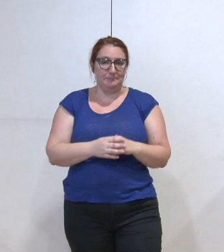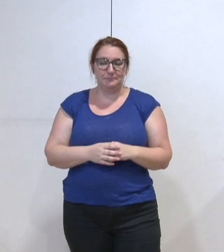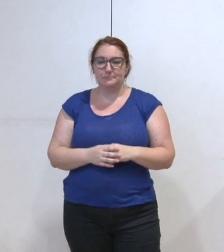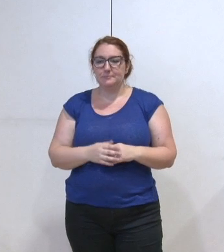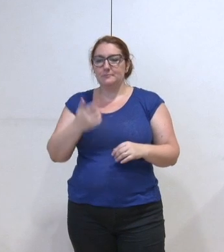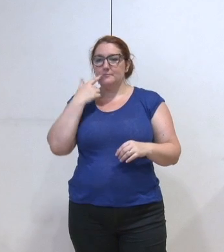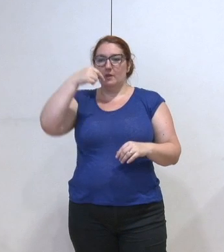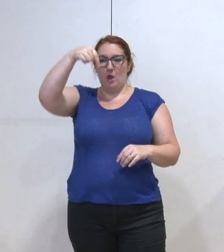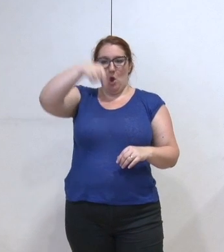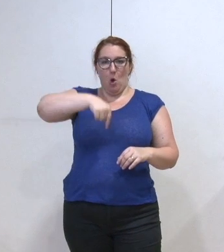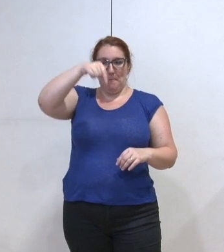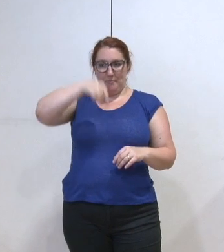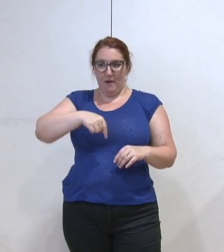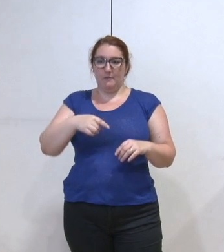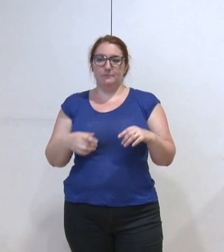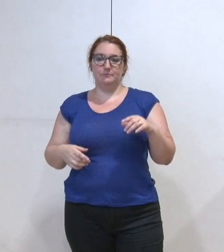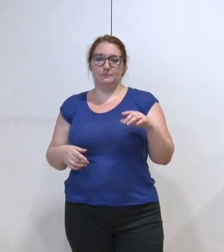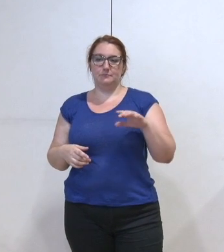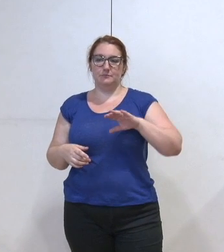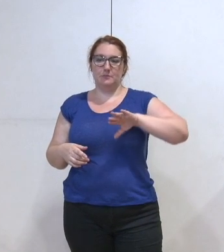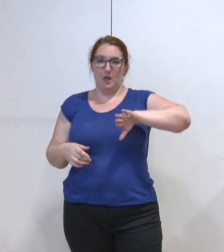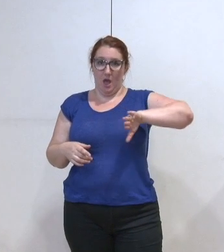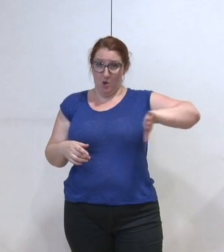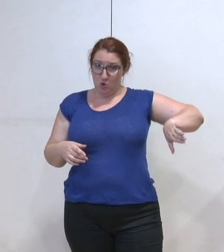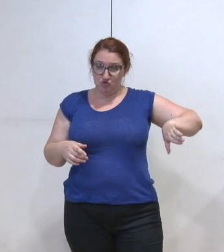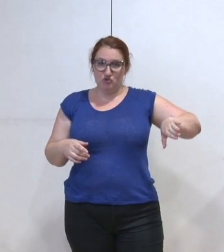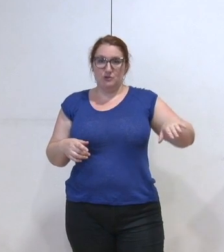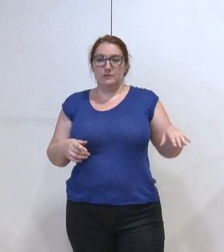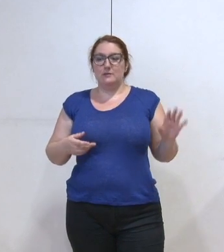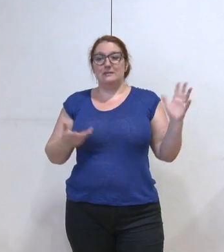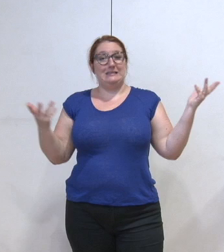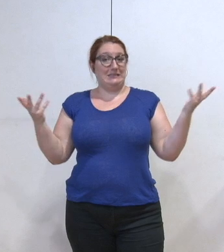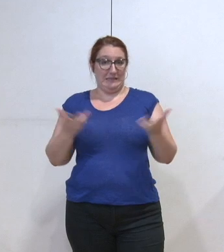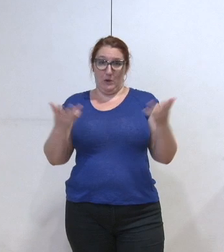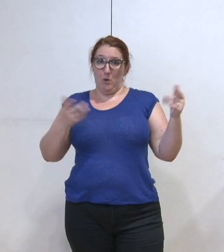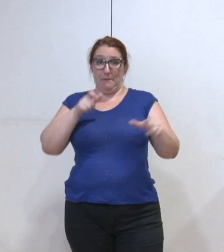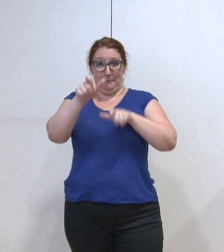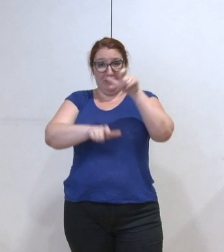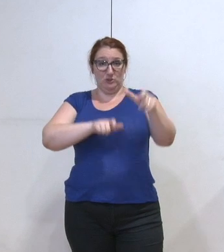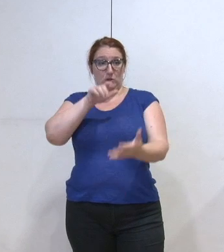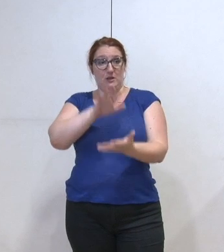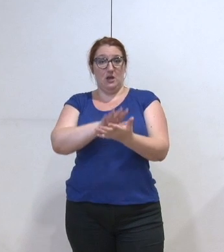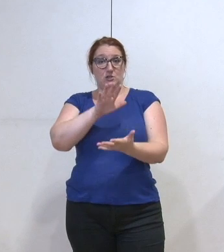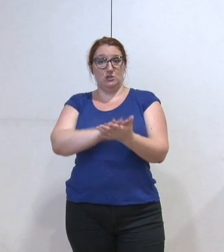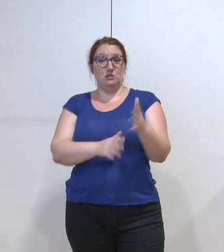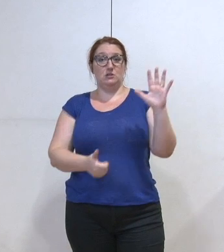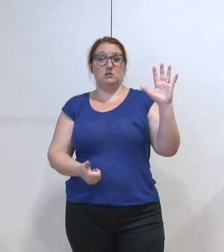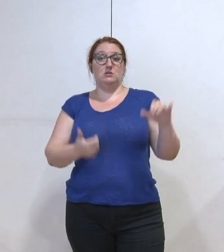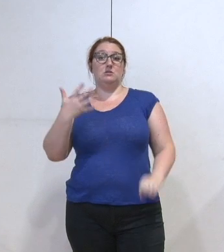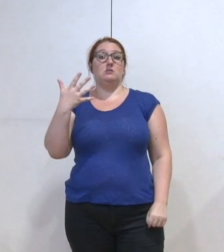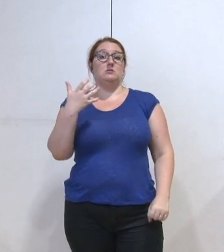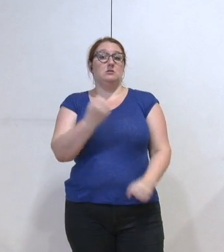graphe en bas à gauche représente pour lui la part des plus de 65 ans dans la ville et cette fois c'est